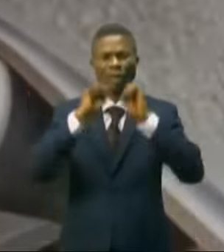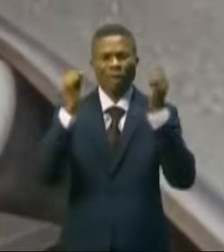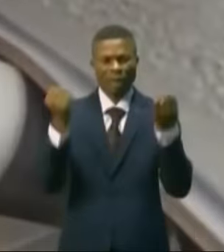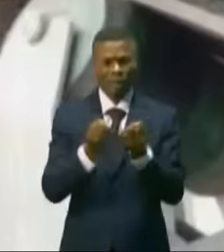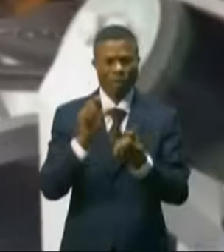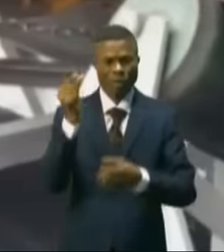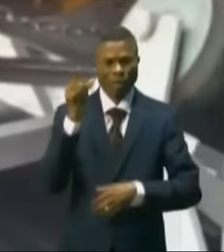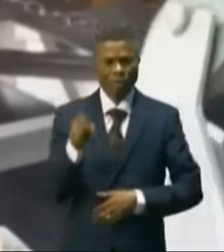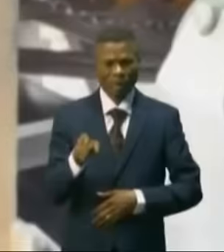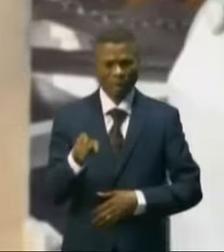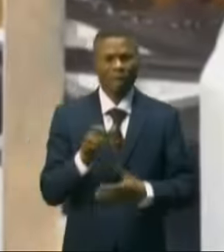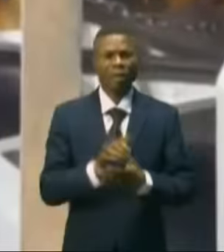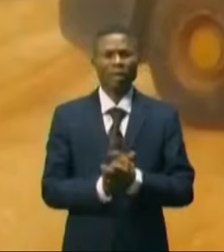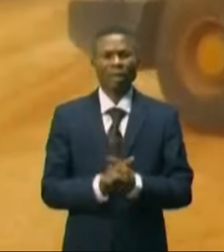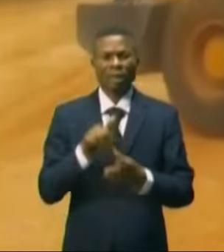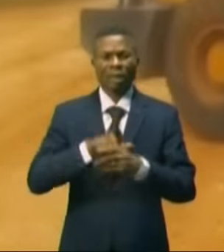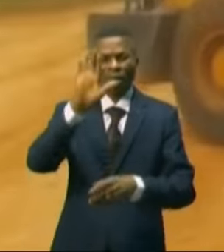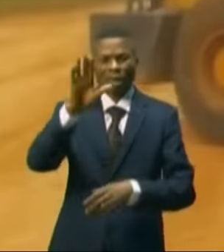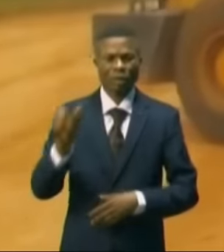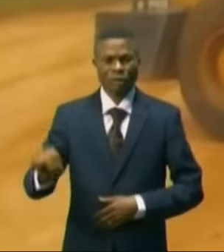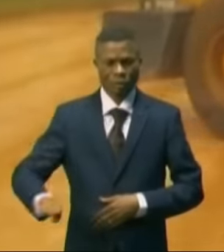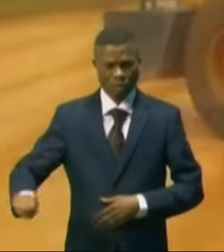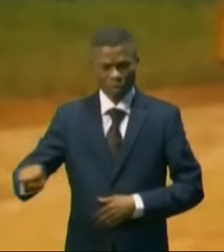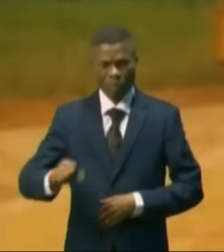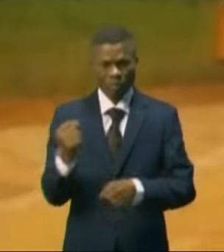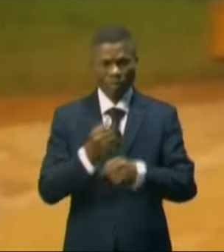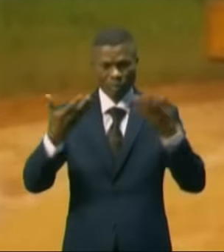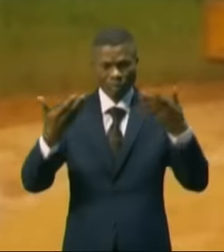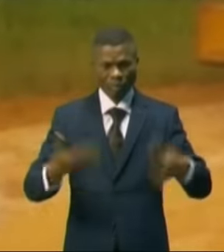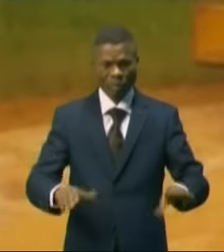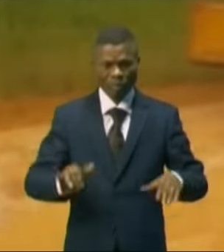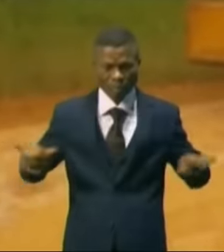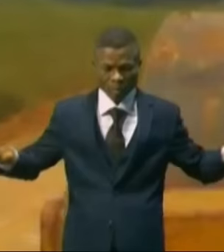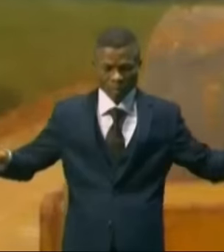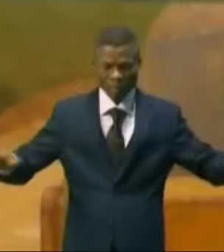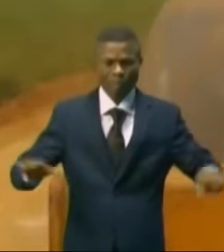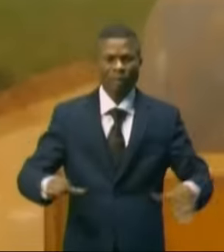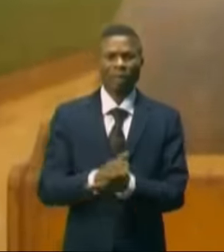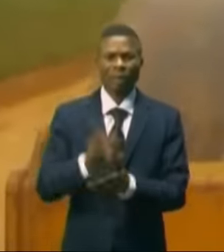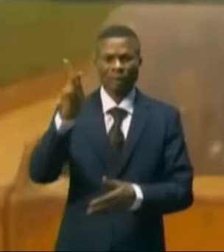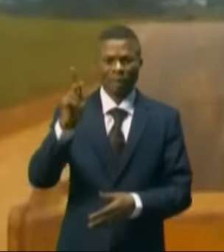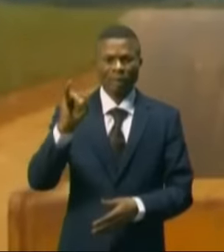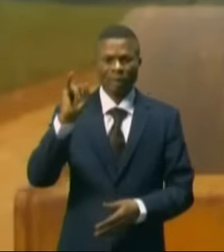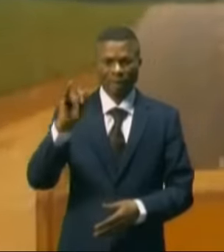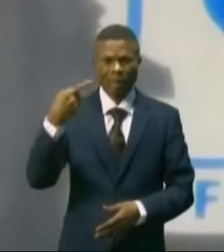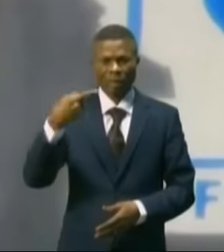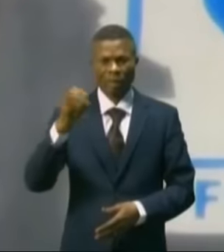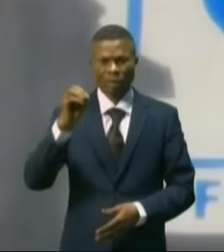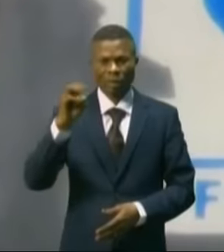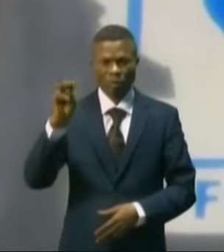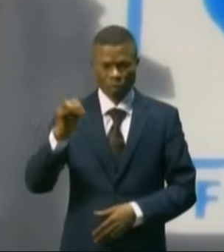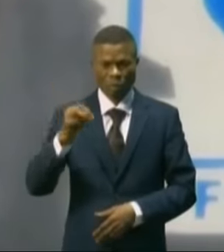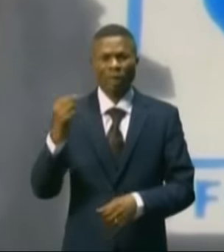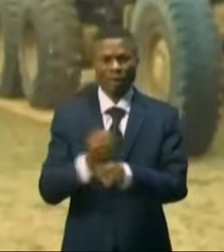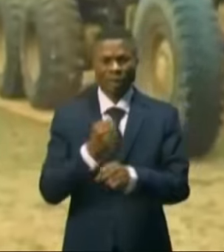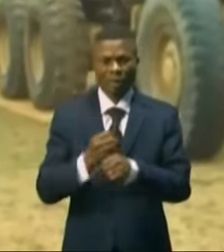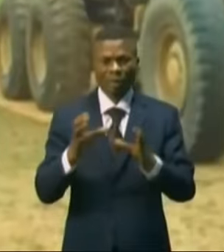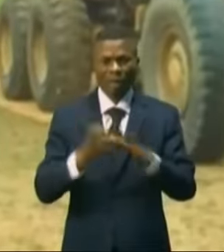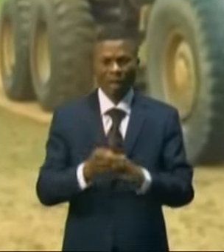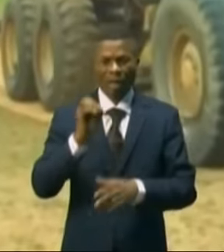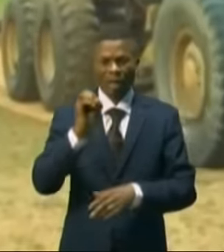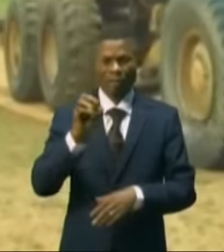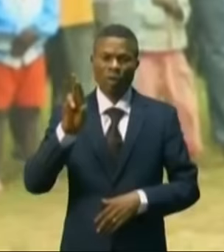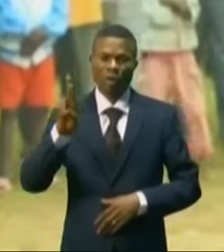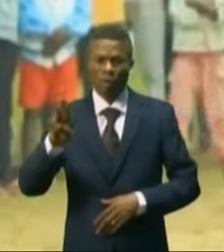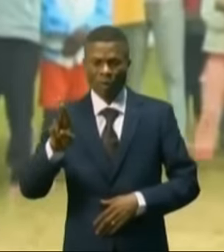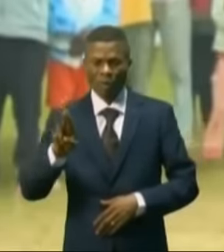son entité. Signalons que les travaux de finissage de l'aérodrome de Kigoma sont exécutés par l'Office des routes dans le but de répondre